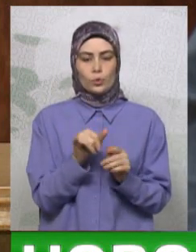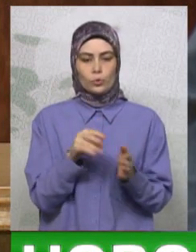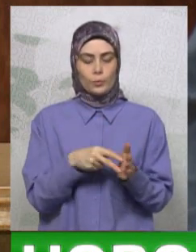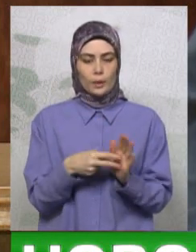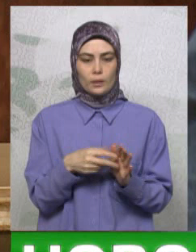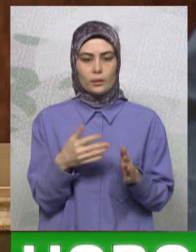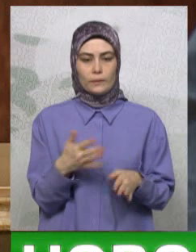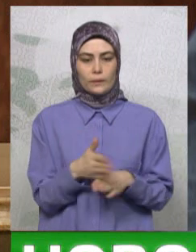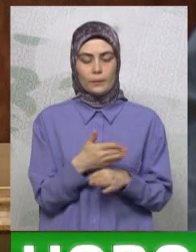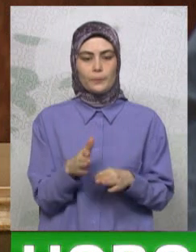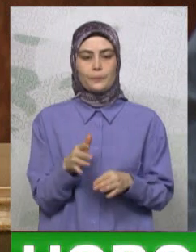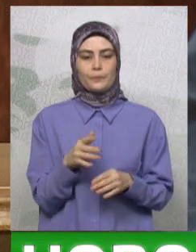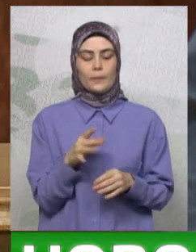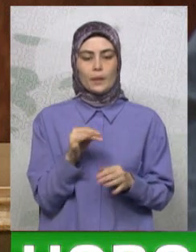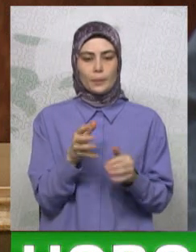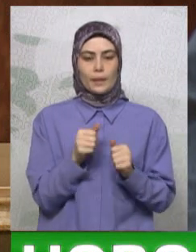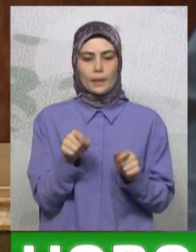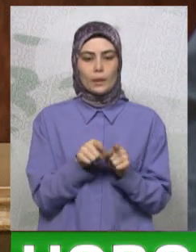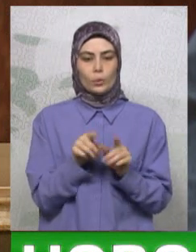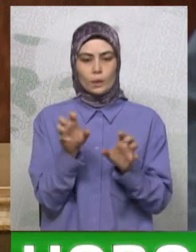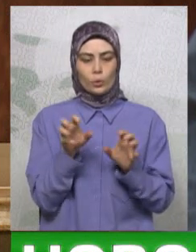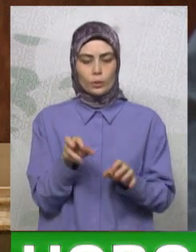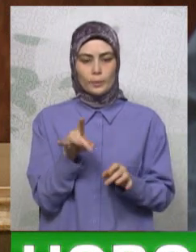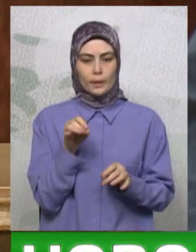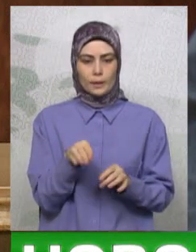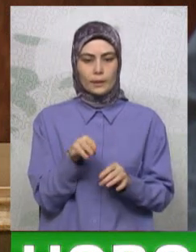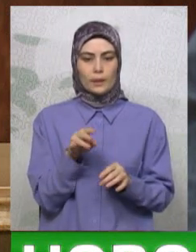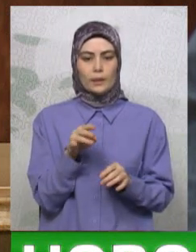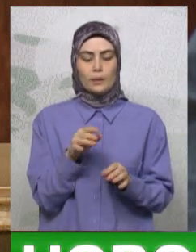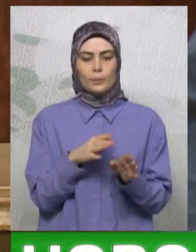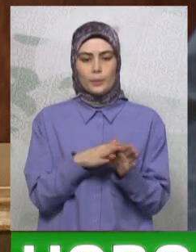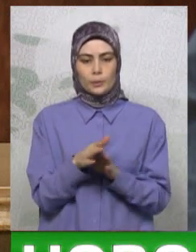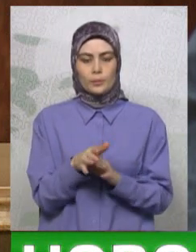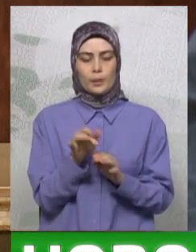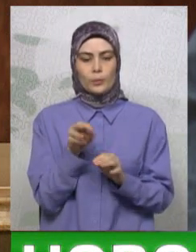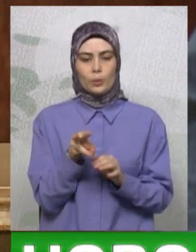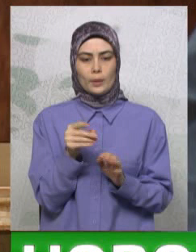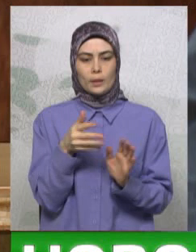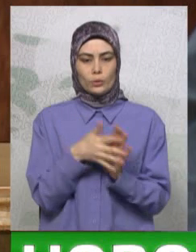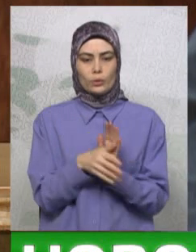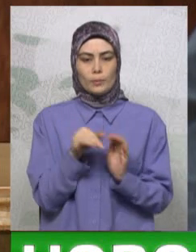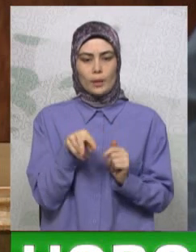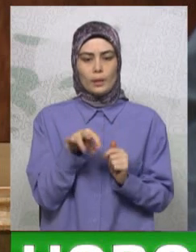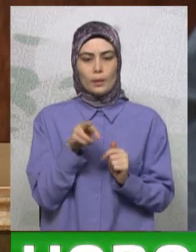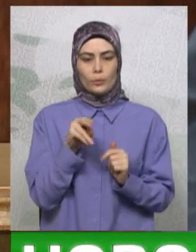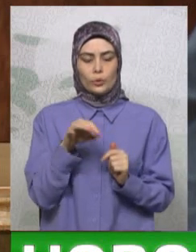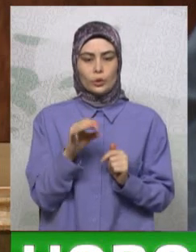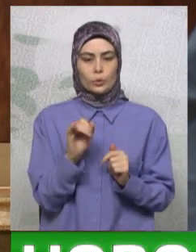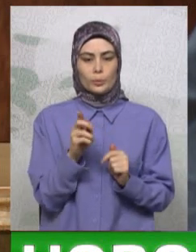образом, принятие законопроекта, предусматривающее неисполнение в полном объеме расходных полномочий